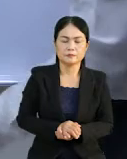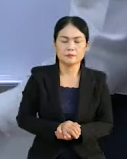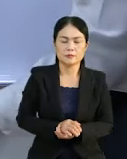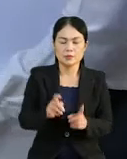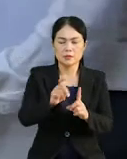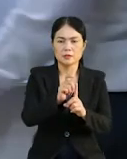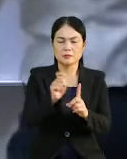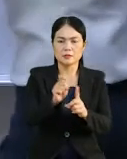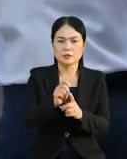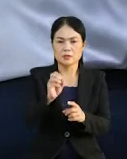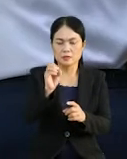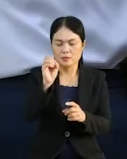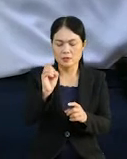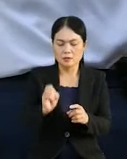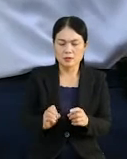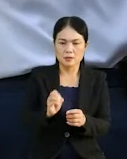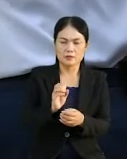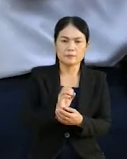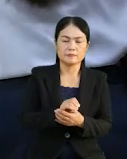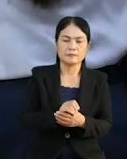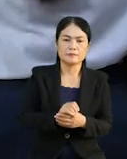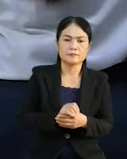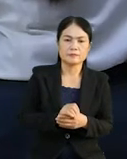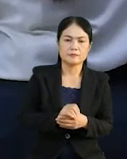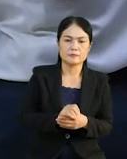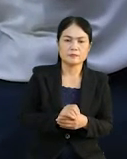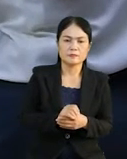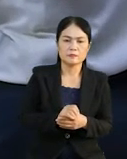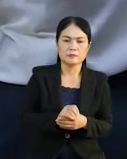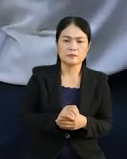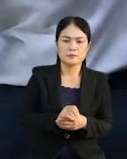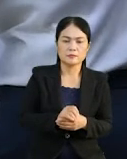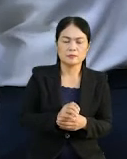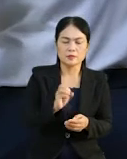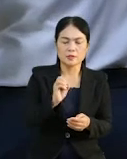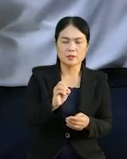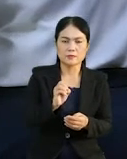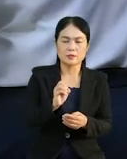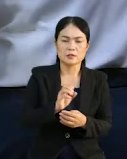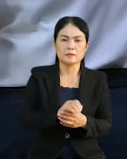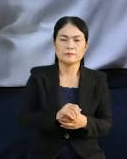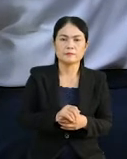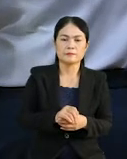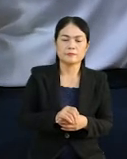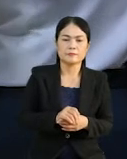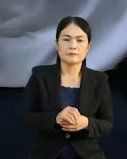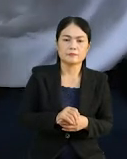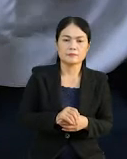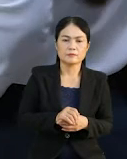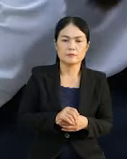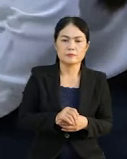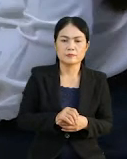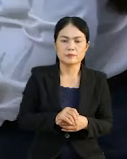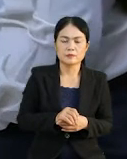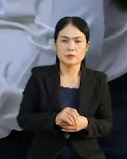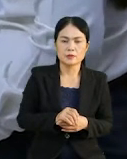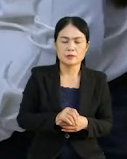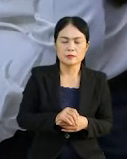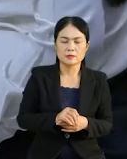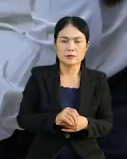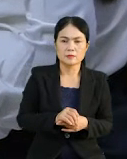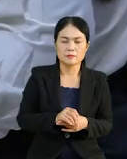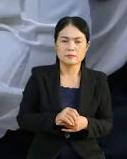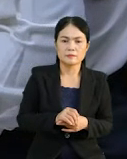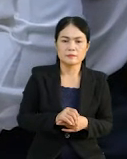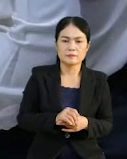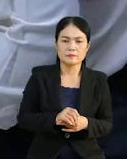tùng rí sâu tầng ó tùng rồi sâu tầng ó đấy ấp tùng đắp sâu tầng ó